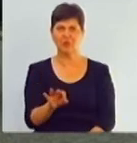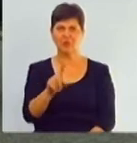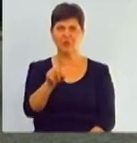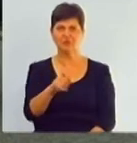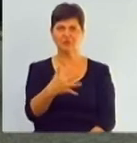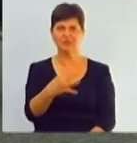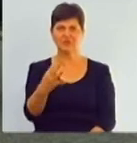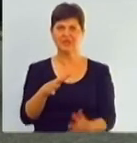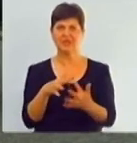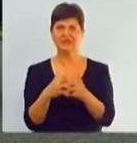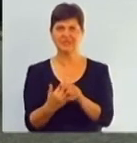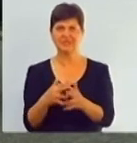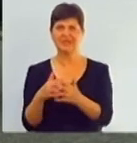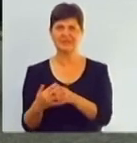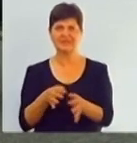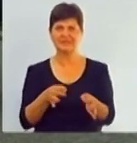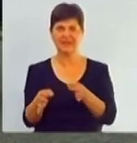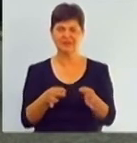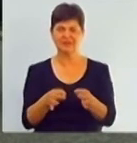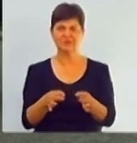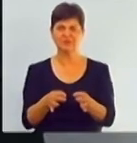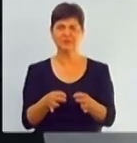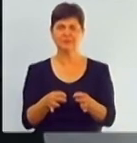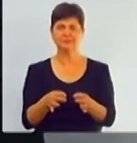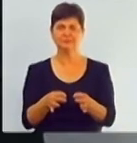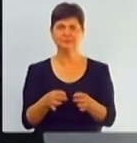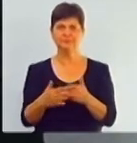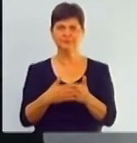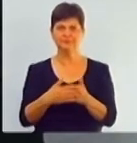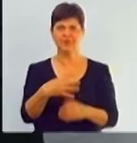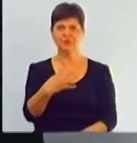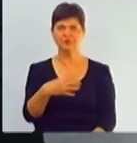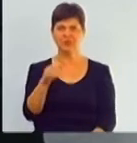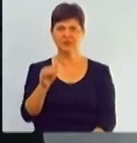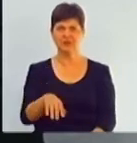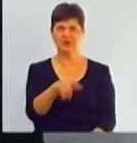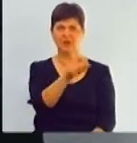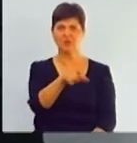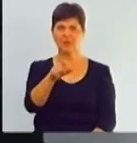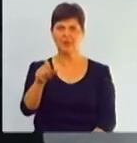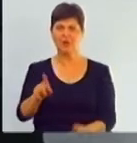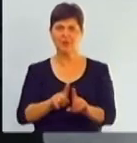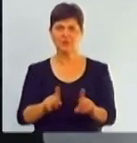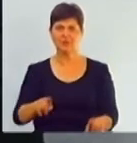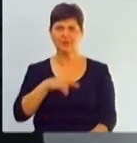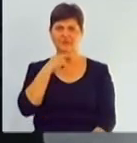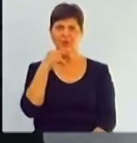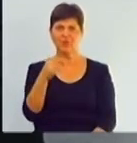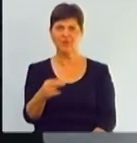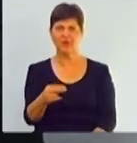154 сільських та селищних ради, проінструктовано біля 40 тисяч громадян. Особливу увагу ми